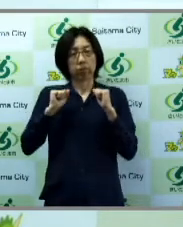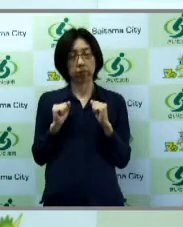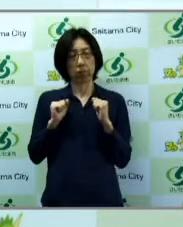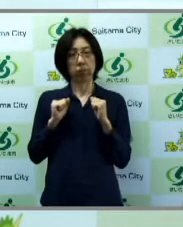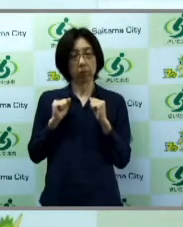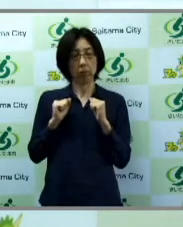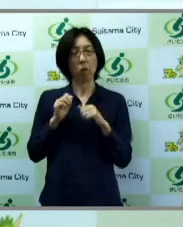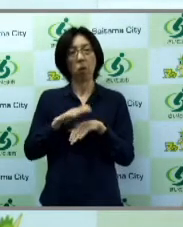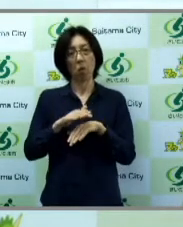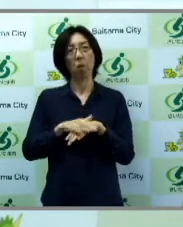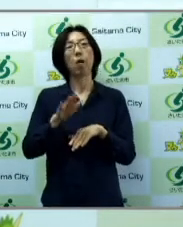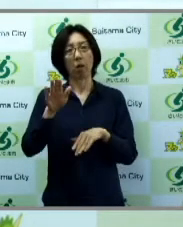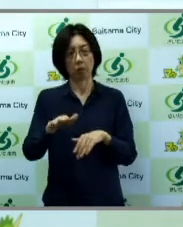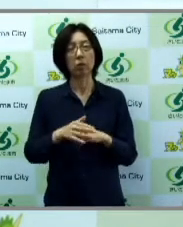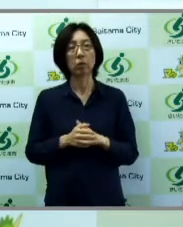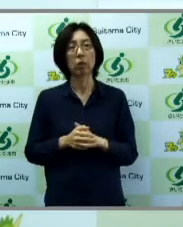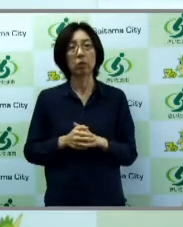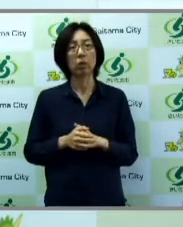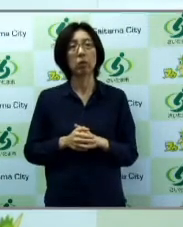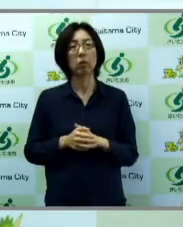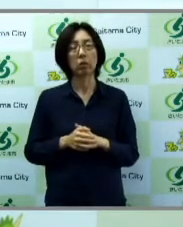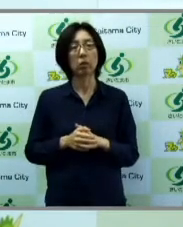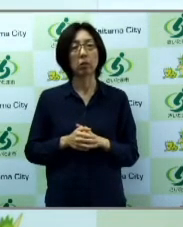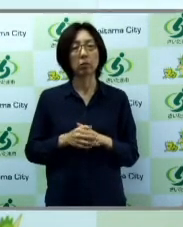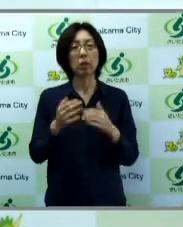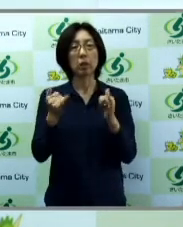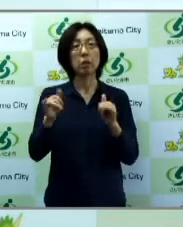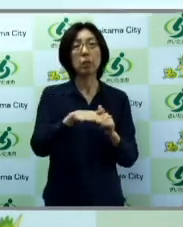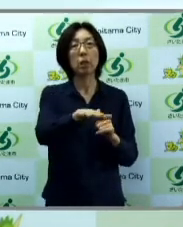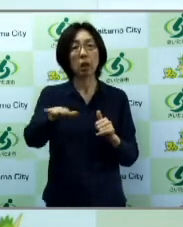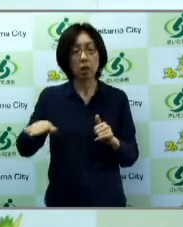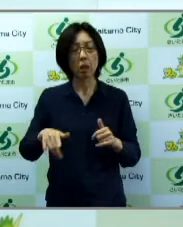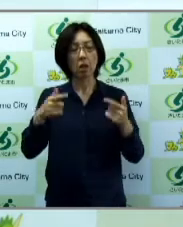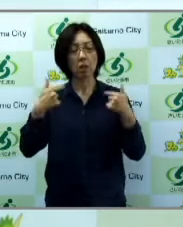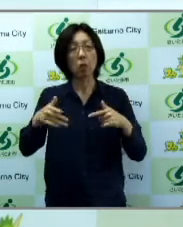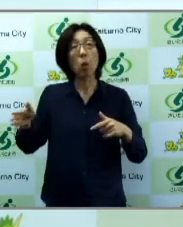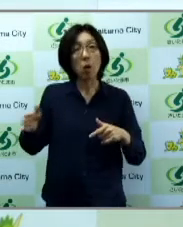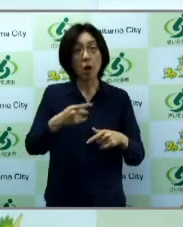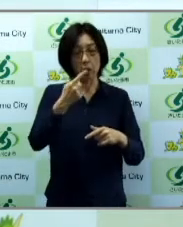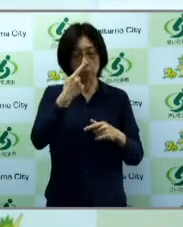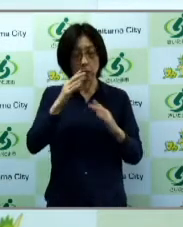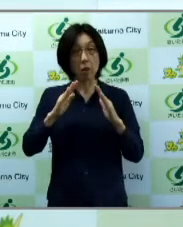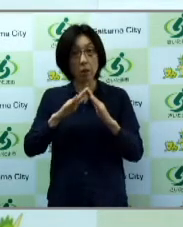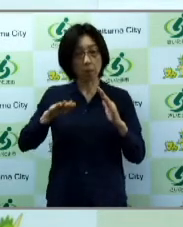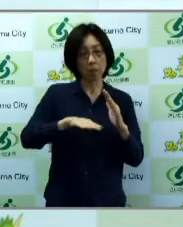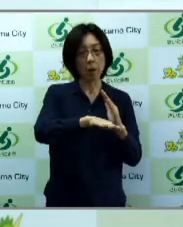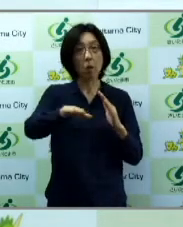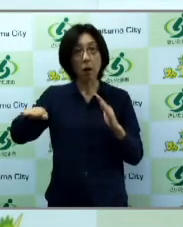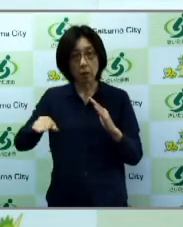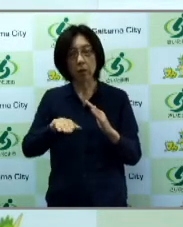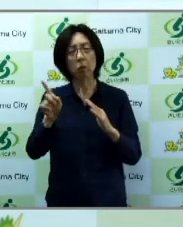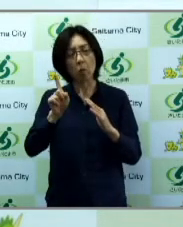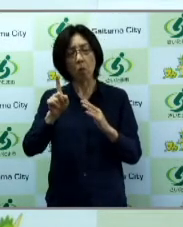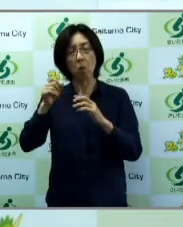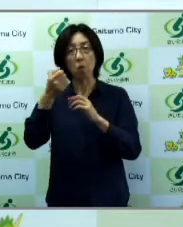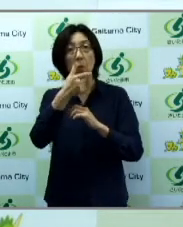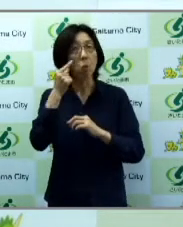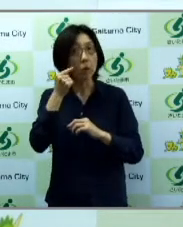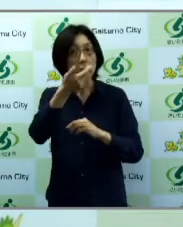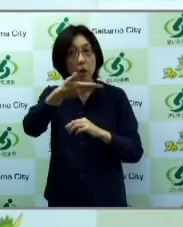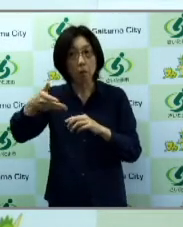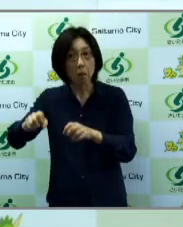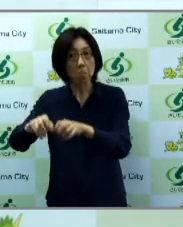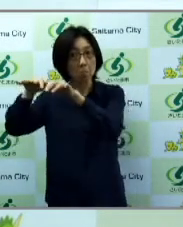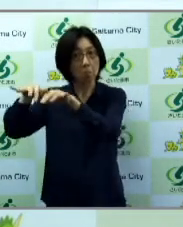ードマップなどを活用して、浸水が想定される場所や避難場所、避難ルートなどを、やはり事前